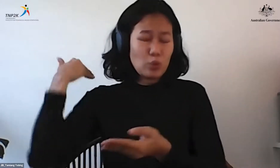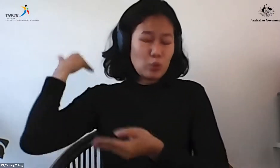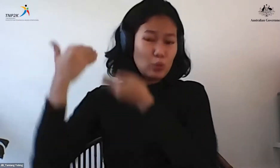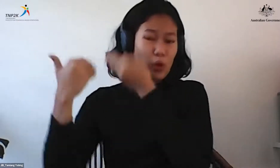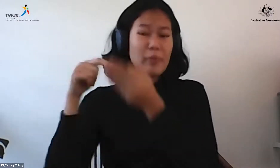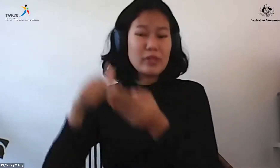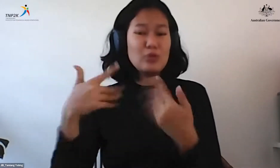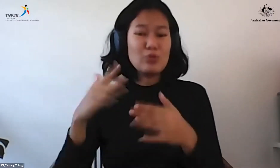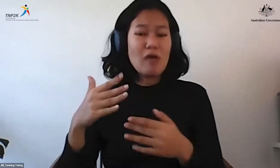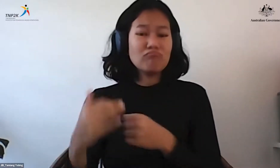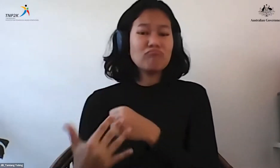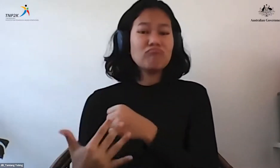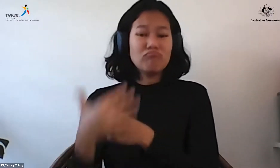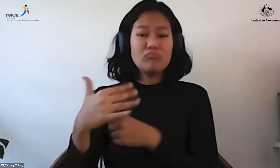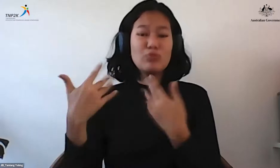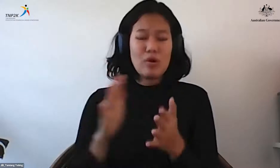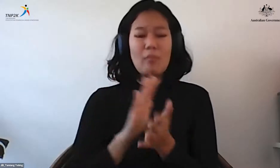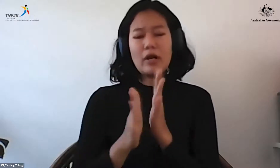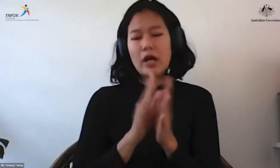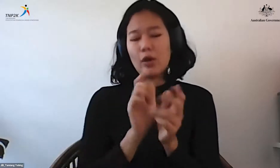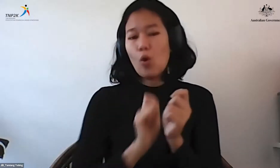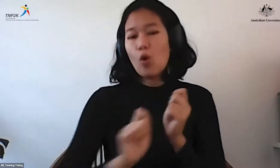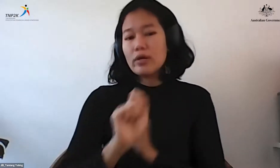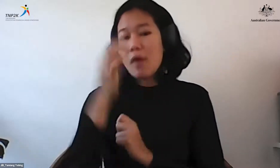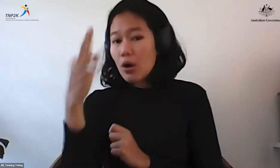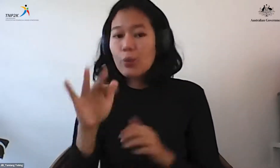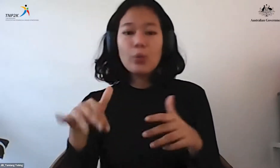awal berdirinya Orde Baru, sejak Orde Baru, ya,